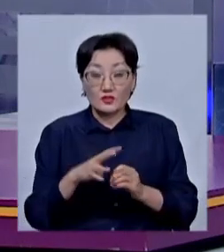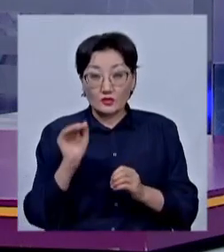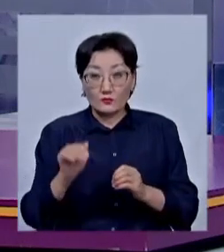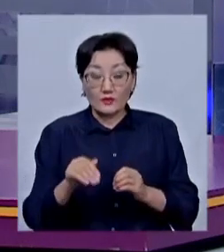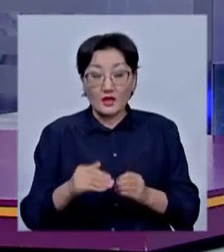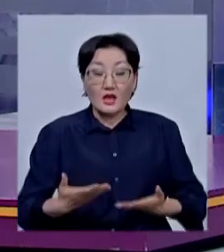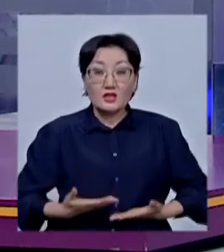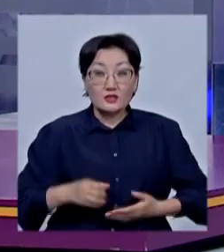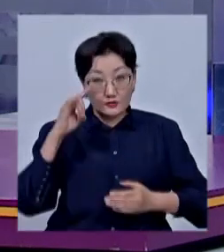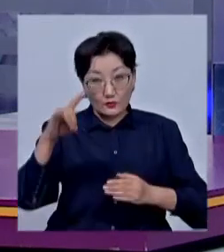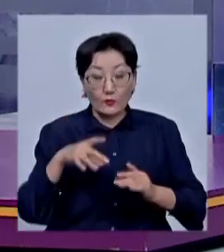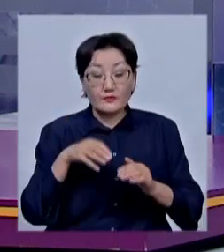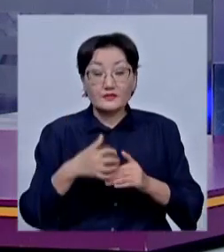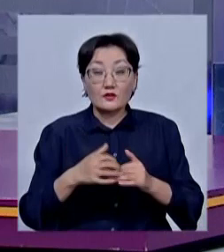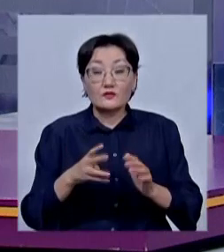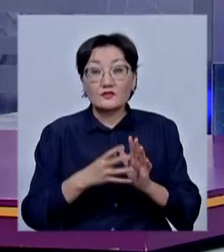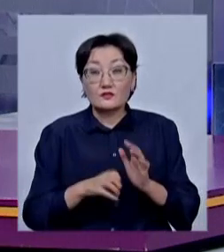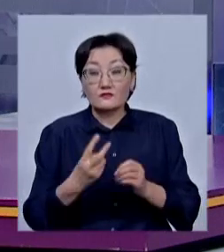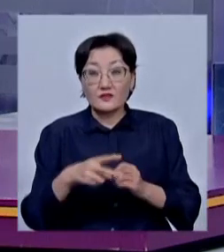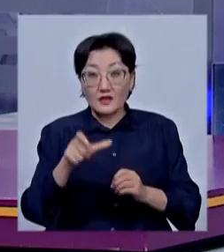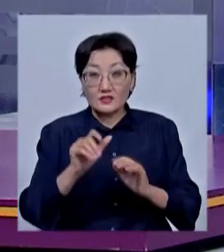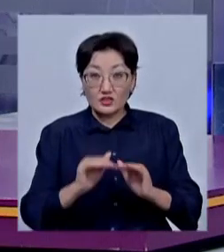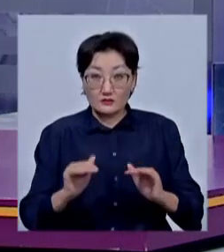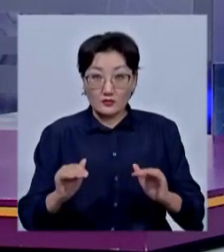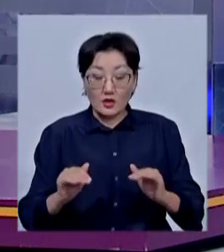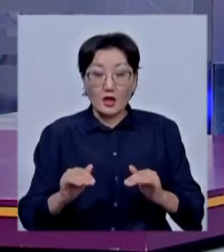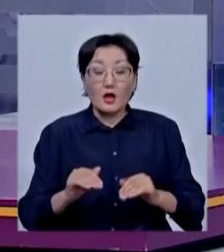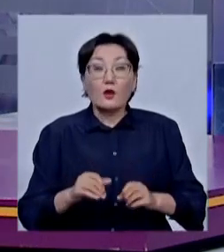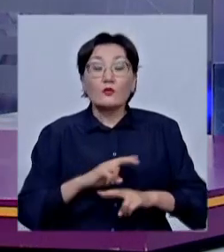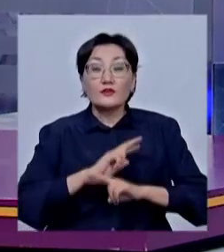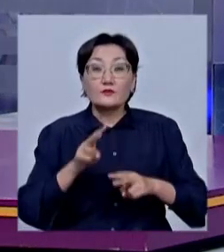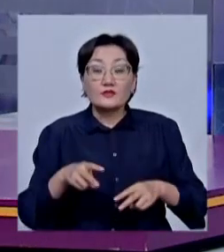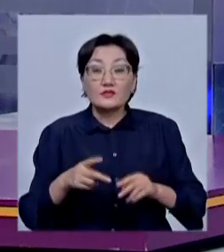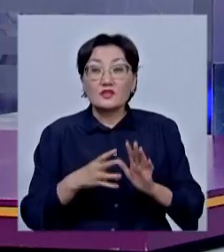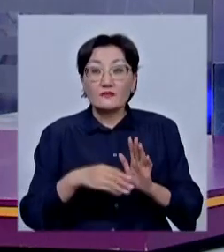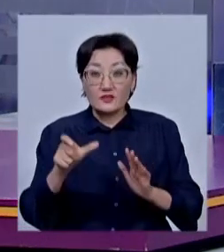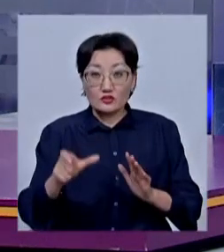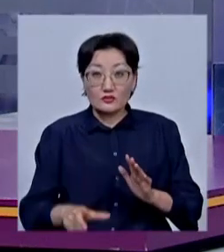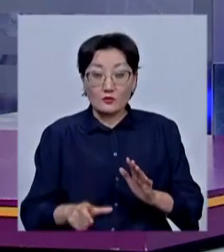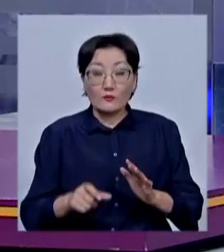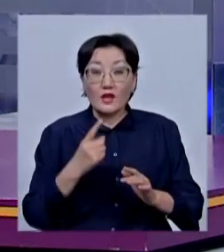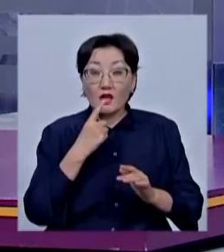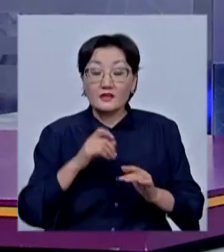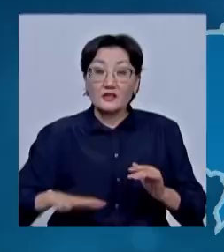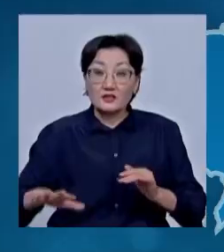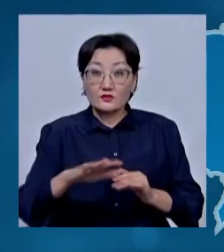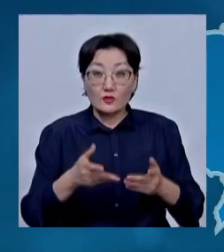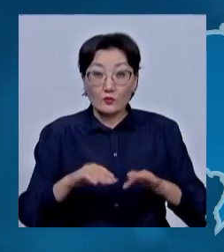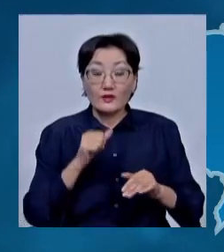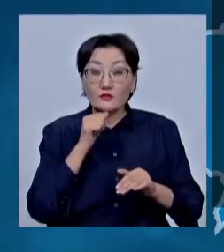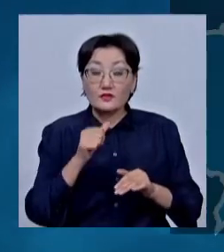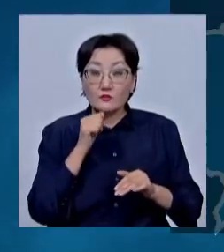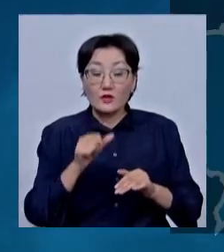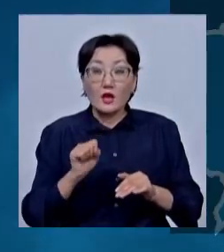тысяч жителей республики, среди которых 912 детей. Жертвами инфекции стали 9 человек. В красной зоне остаются